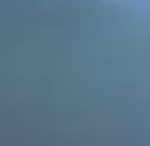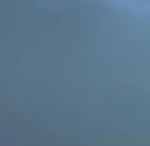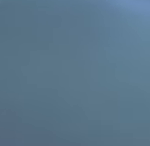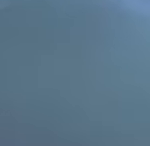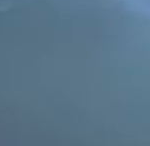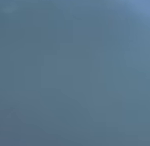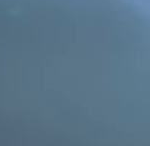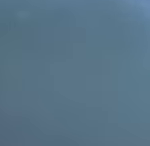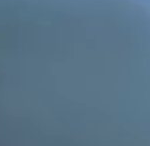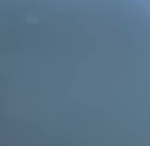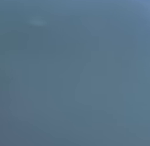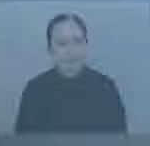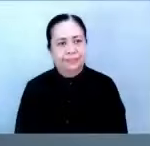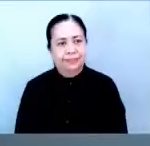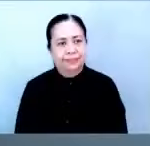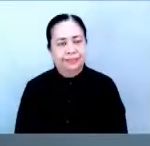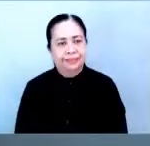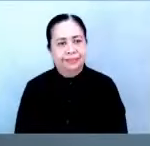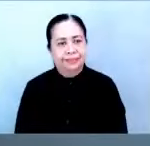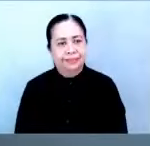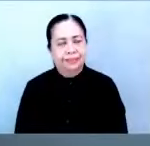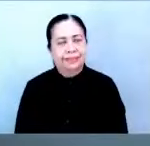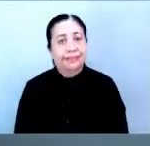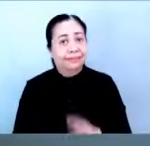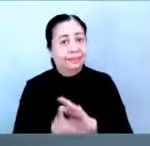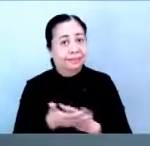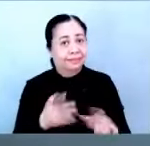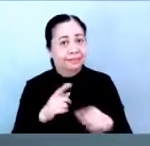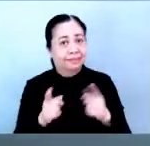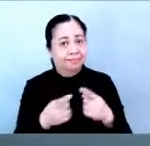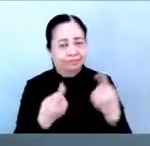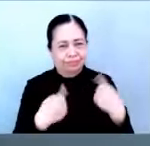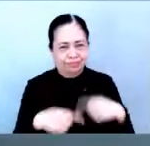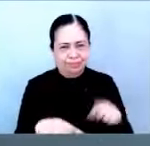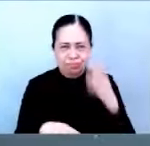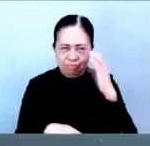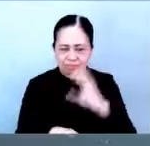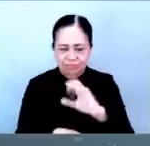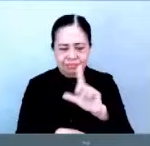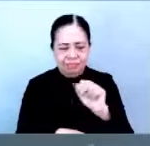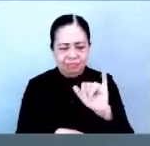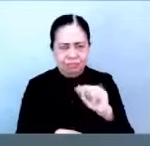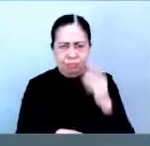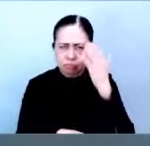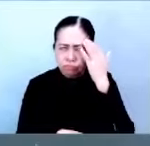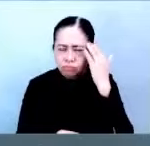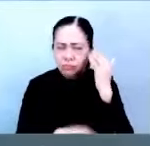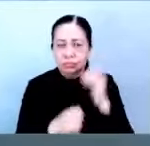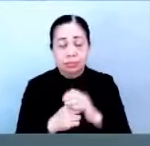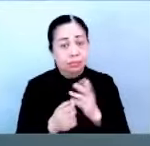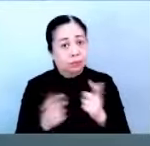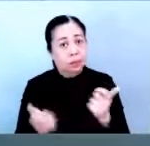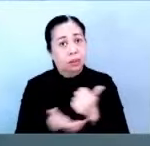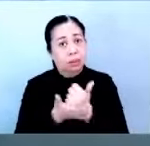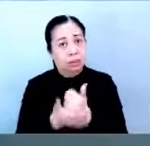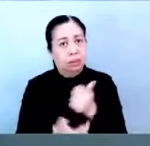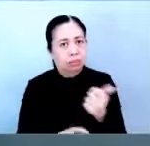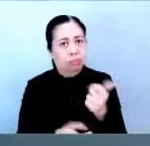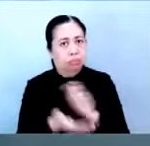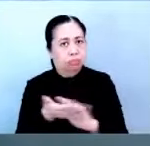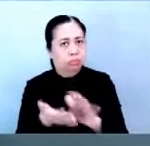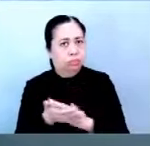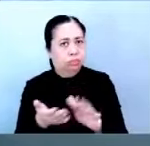Clean as you go o Clay-Go, yan ang hiling ng ibang kainan sa mga customer nila. Oh, ay malaking tulong naman kasi ang Clay-Go para sa